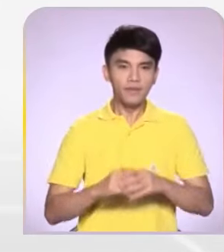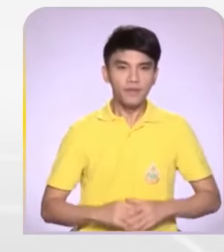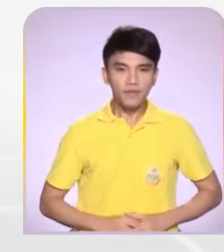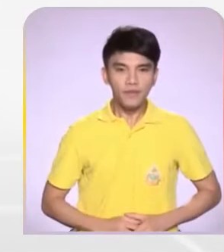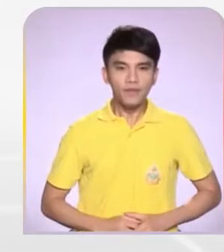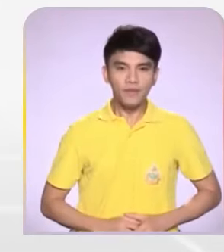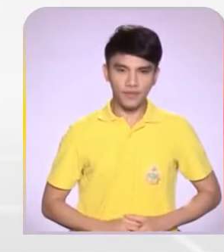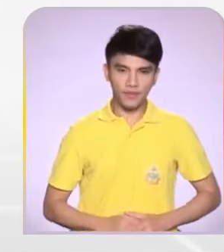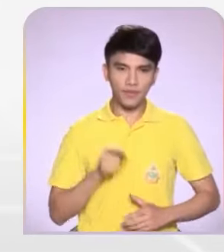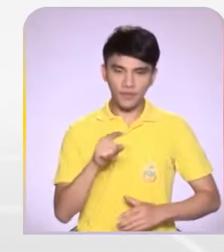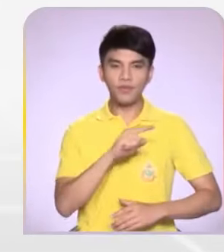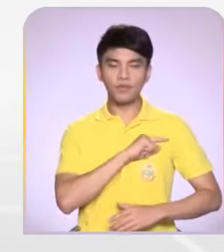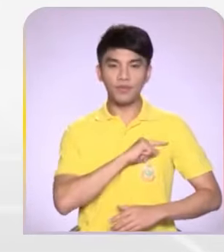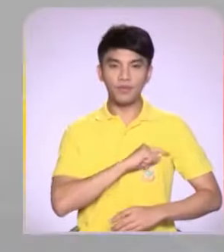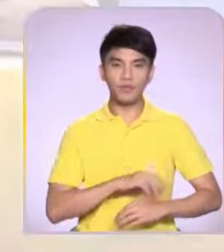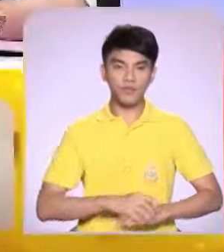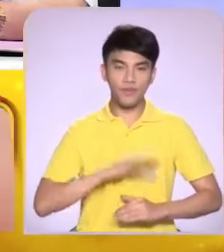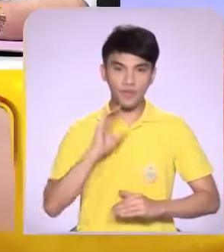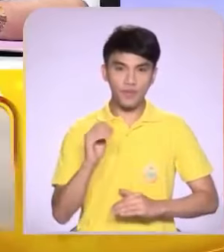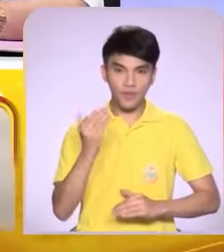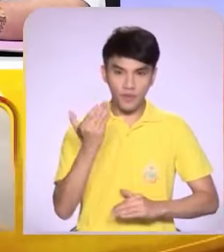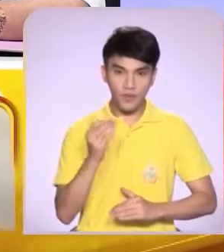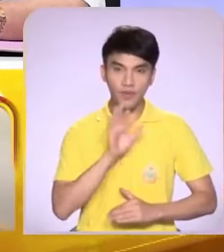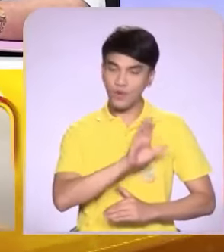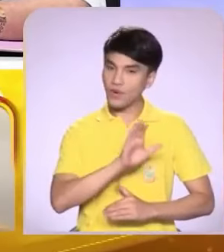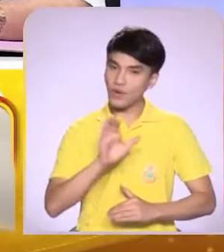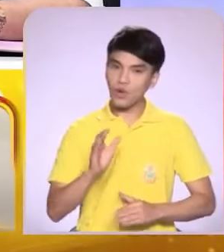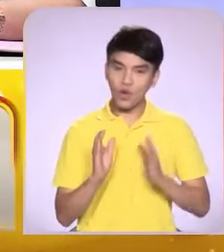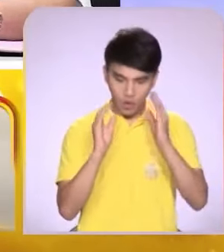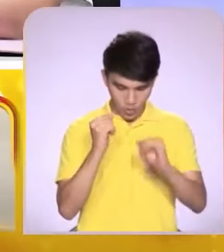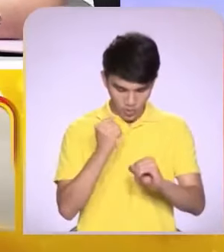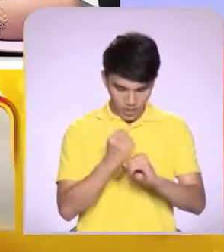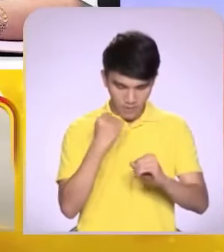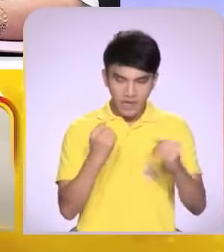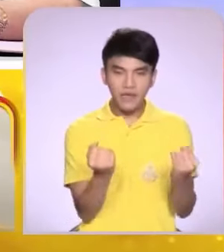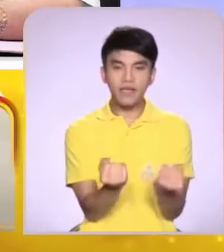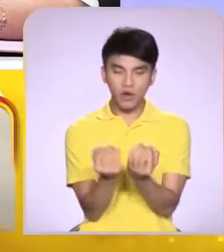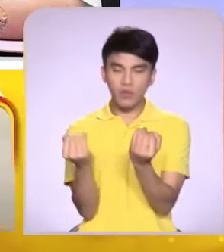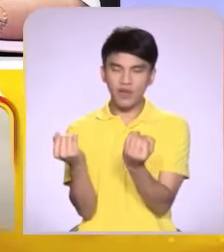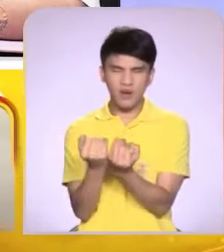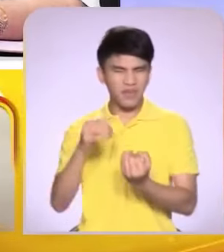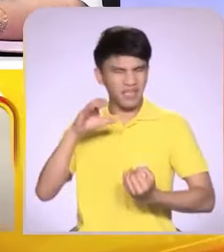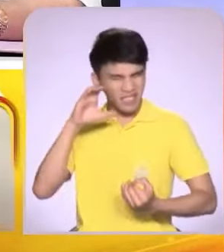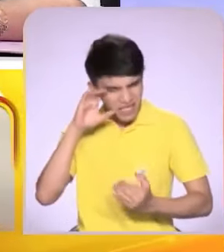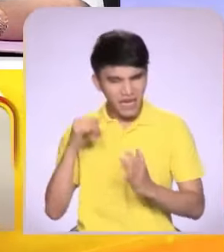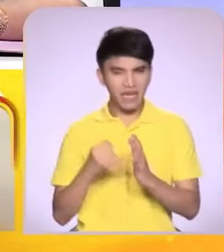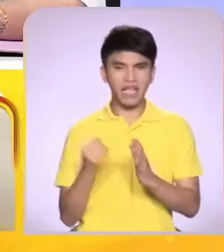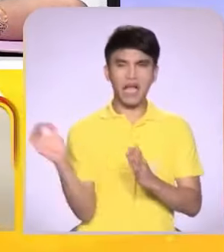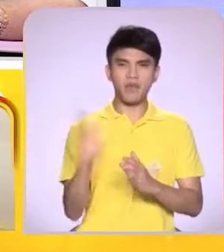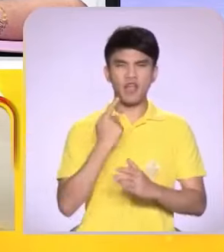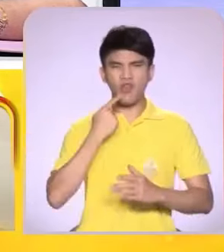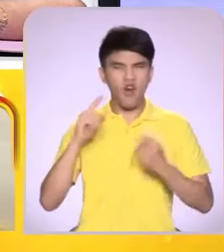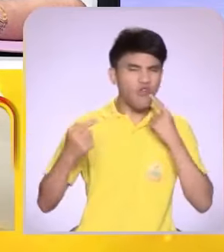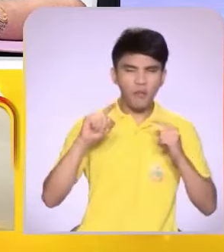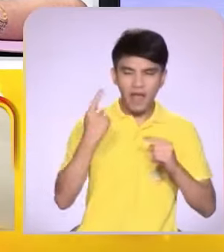ให้แก่ทางผู้เสียหายแต่ละรายตามจำนวนที่เราเสียหายดังนั้นท่านอย่าไปเชื่อใครนะครับต้องไปจ้างทนายฟ้